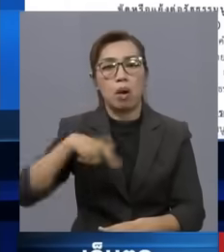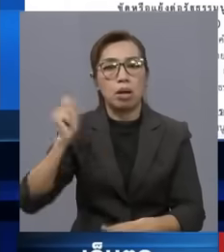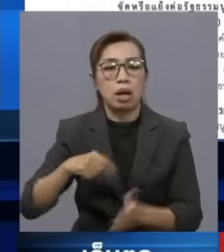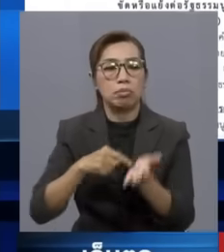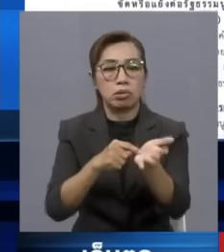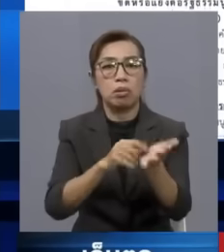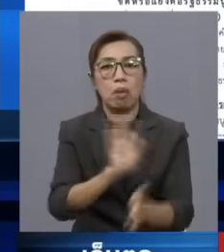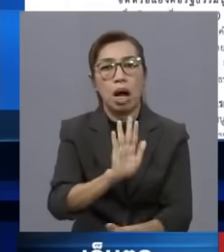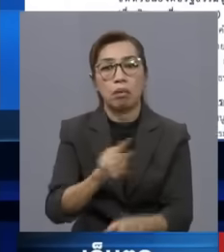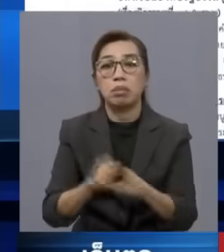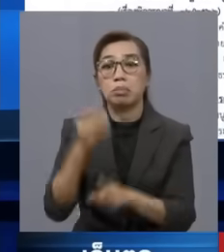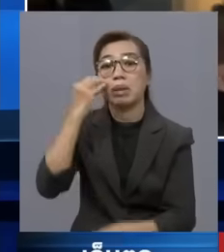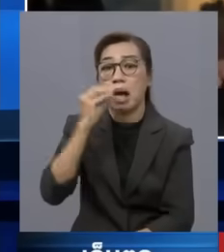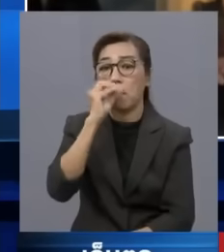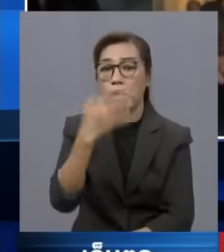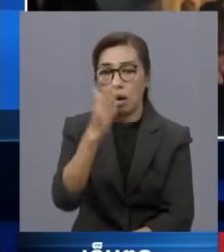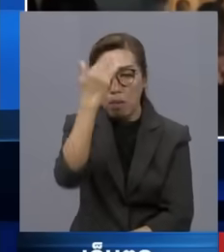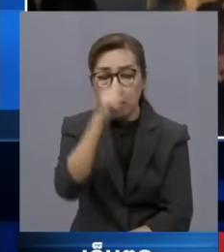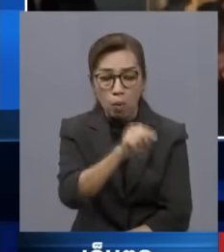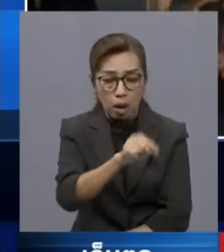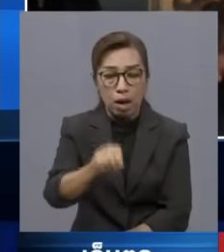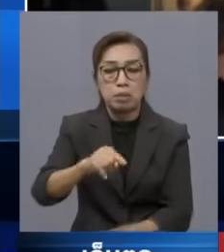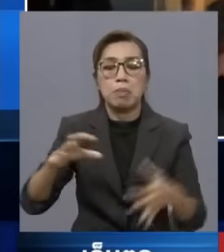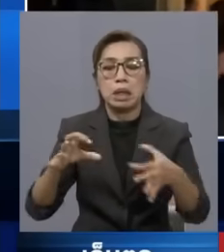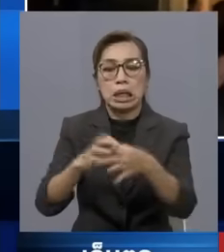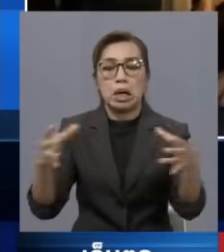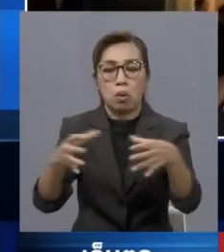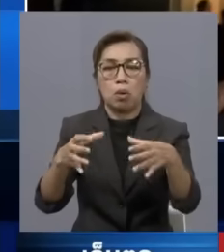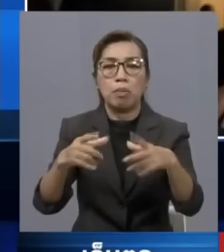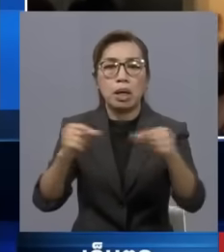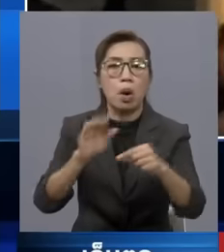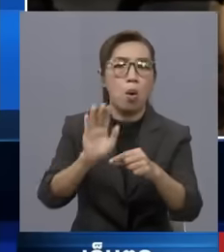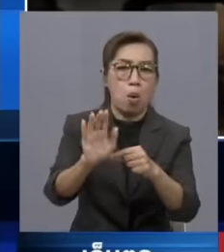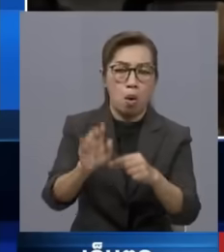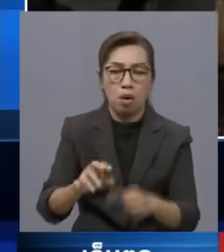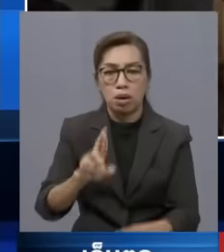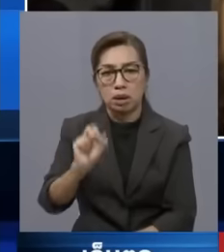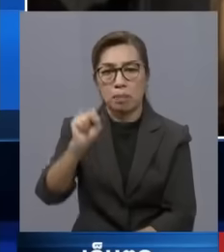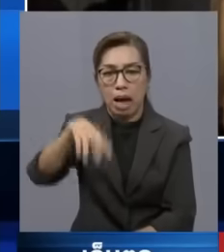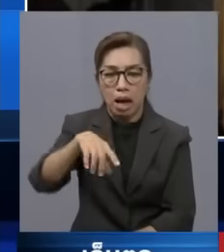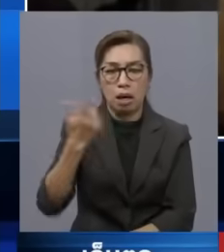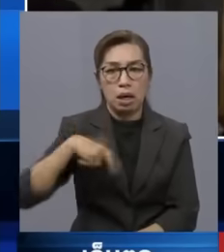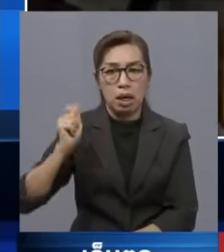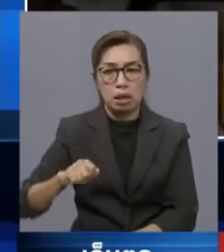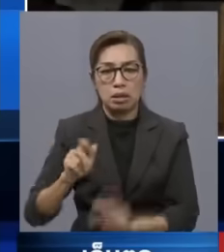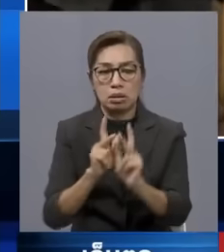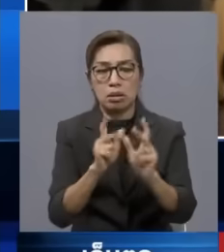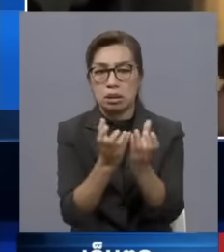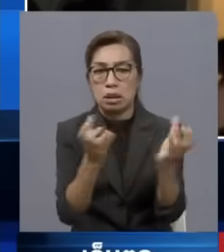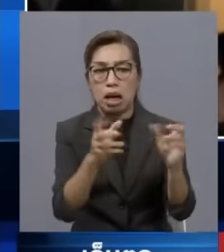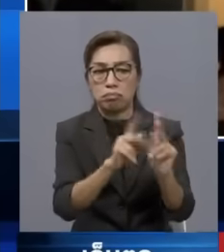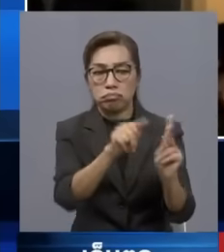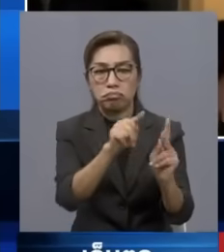แบบที่คุณพี่ทาว่าไปแล้วเพราะเป็นกิจการของสภาเป็นเรื่องของหลักการศาลรัฐธรรมนูญไม่ควรเข้ามา